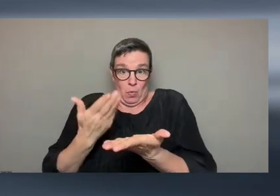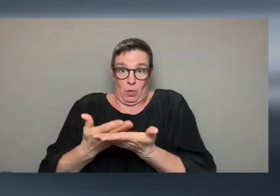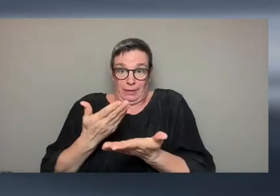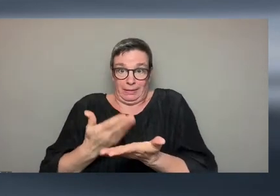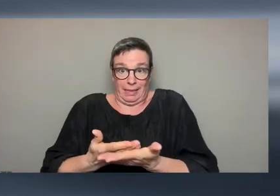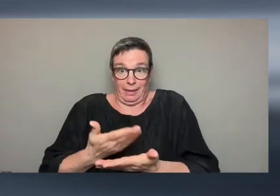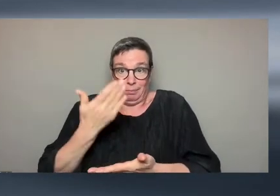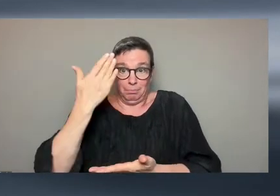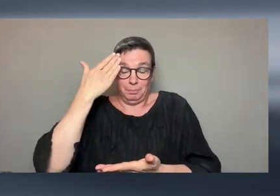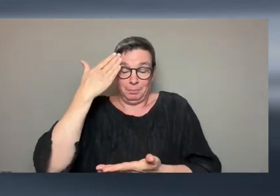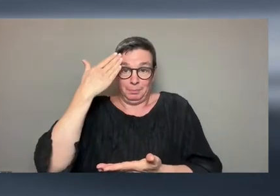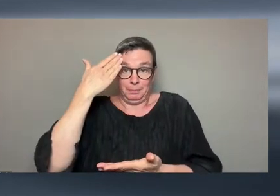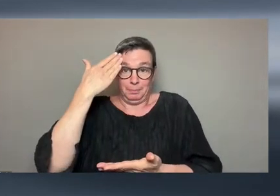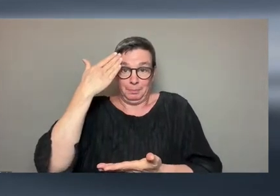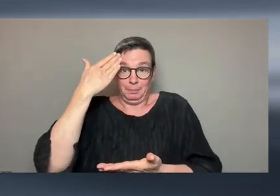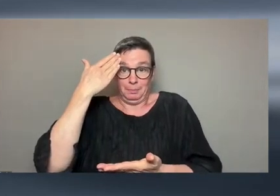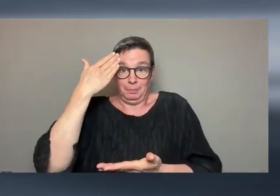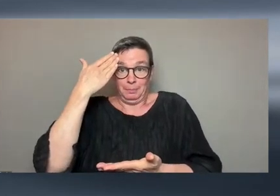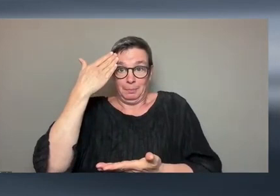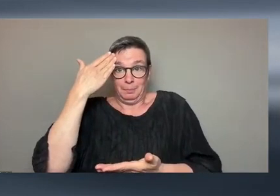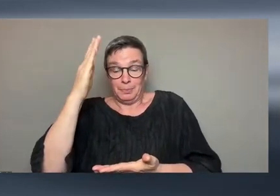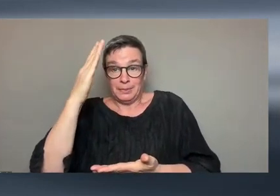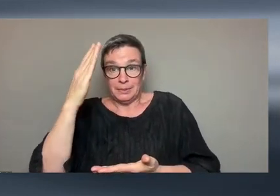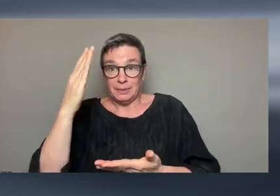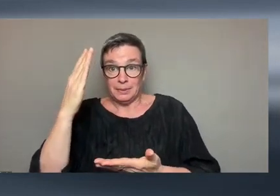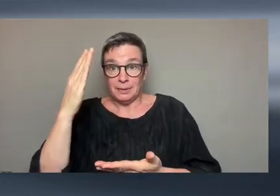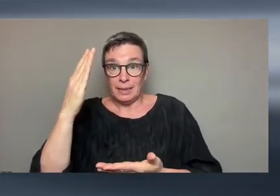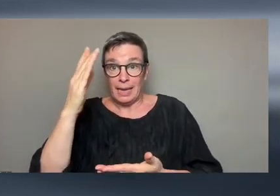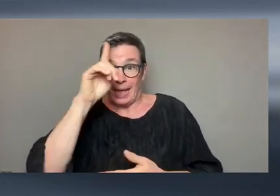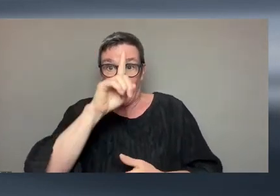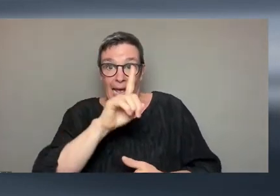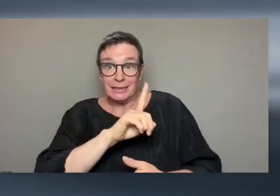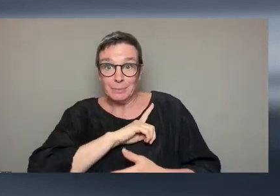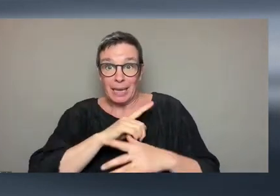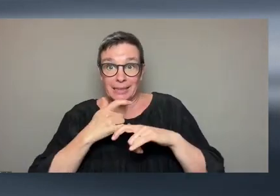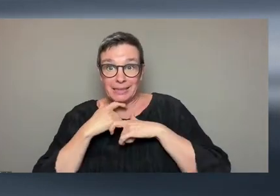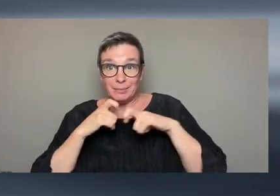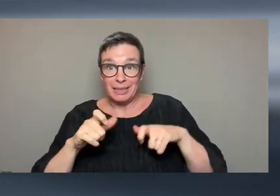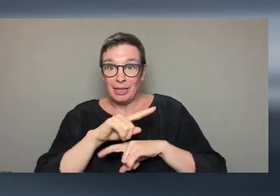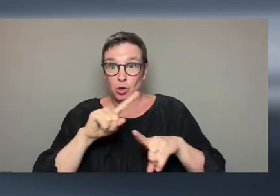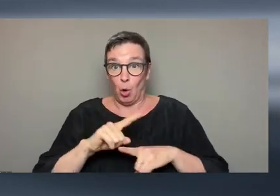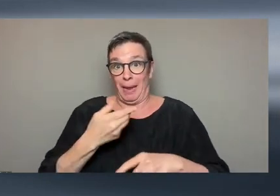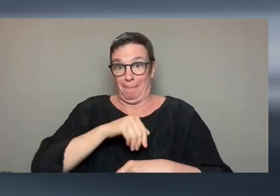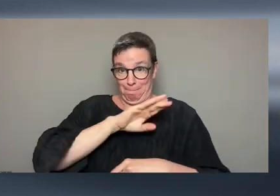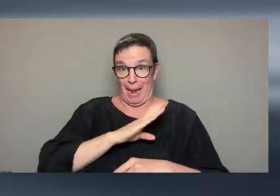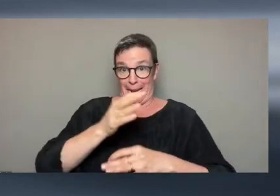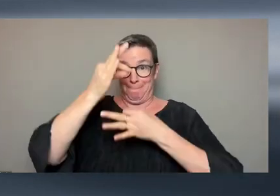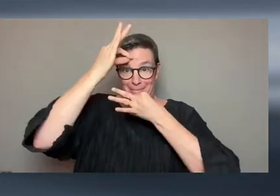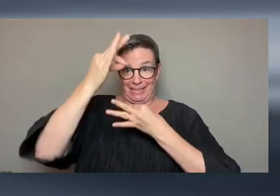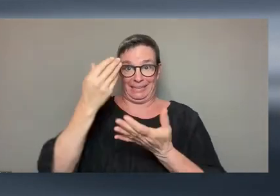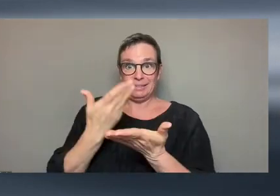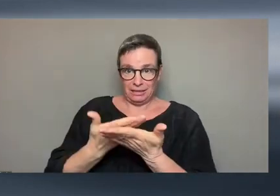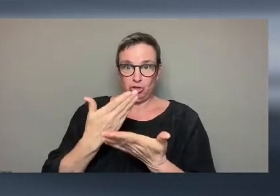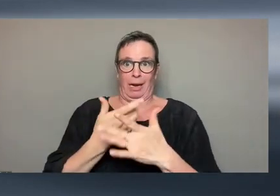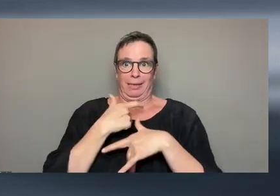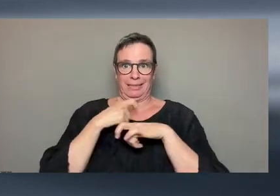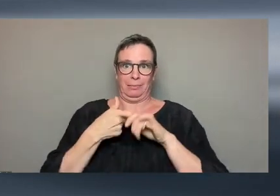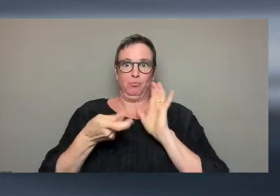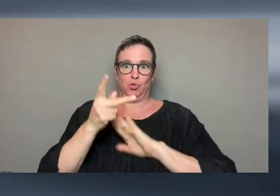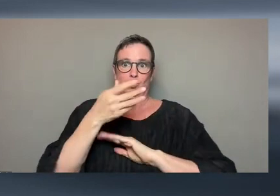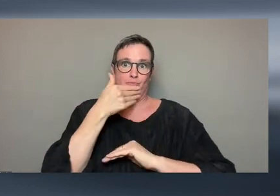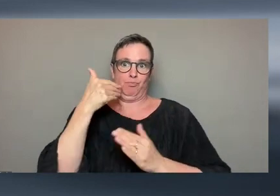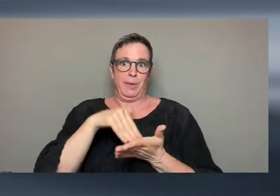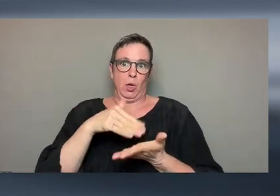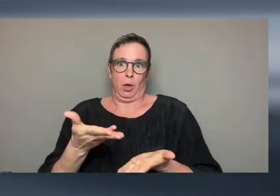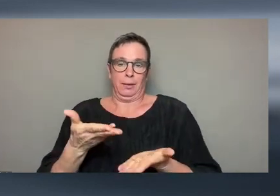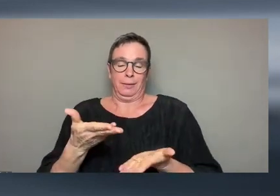avoir voulu faire cela pour l'accessibilité, le fait d'être précis le rend déjà plus accessible. Et